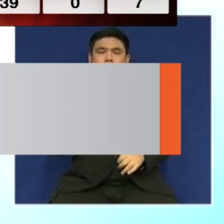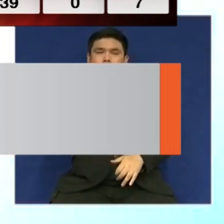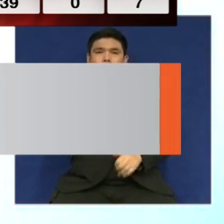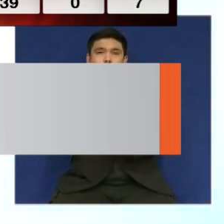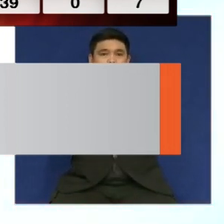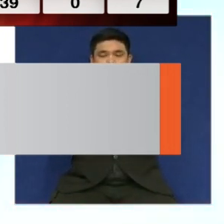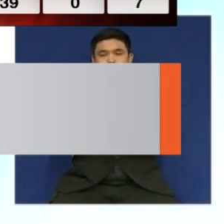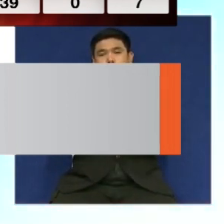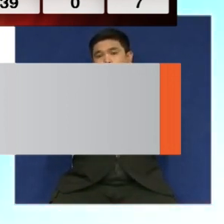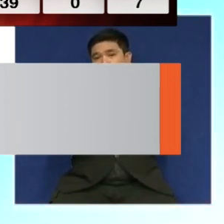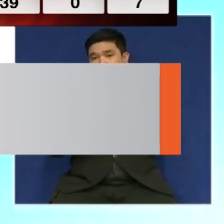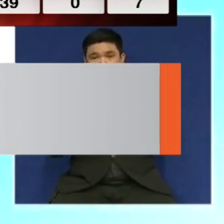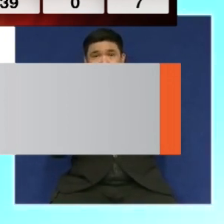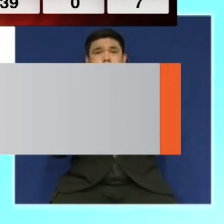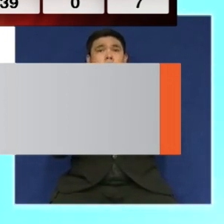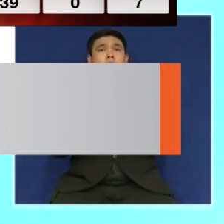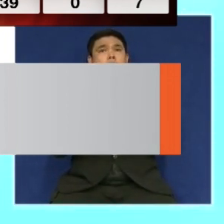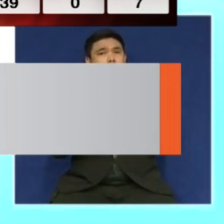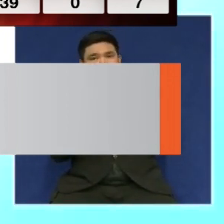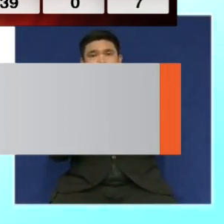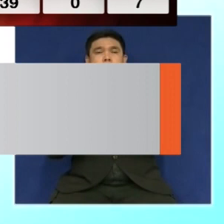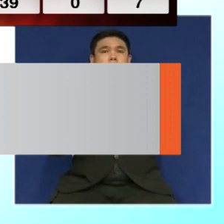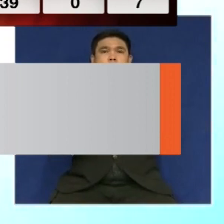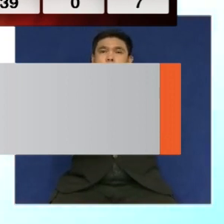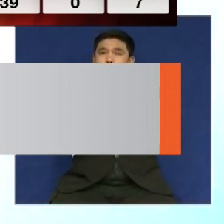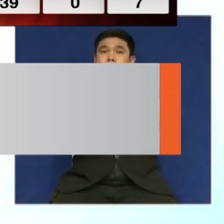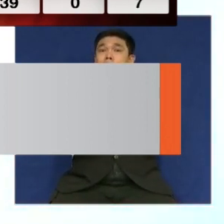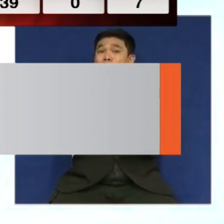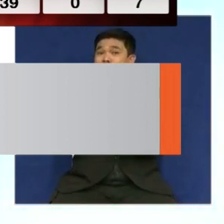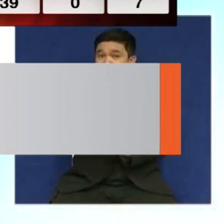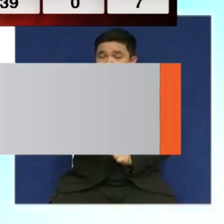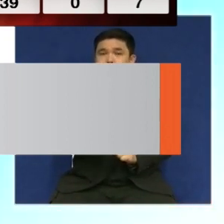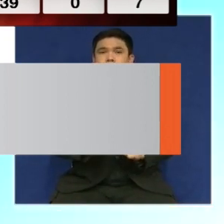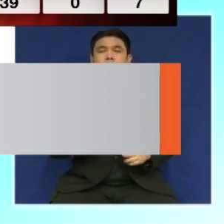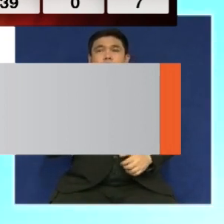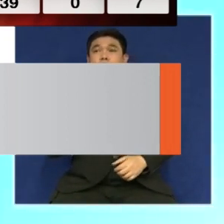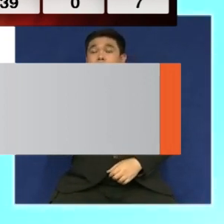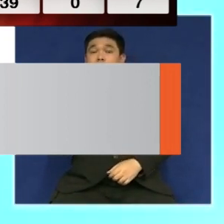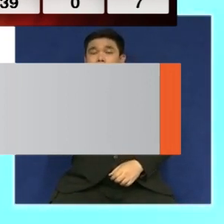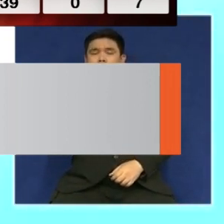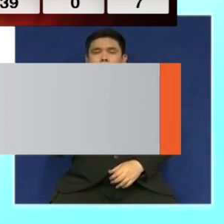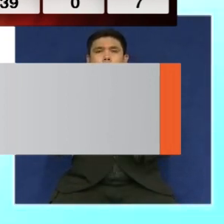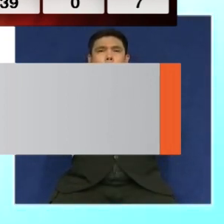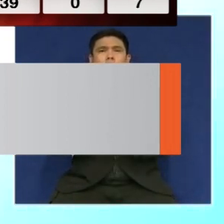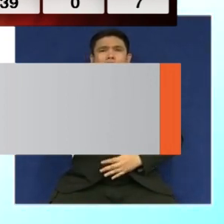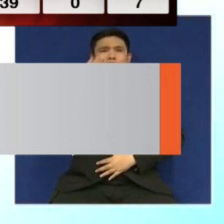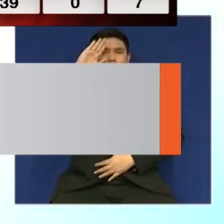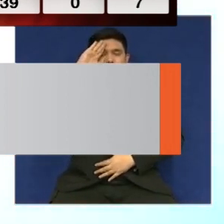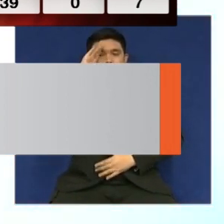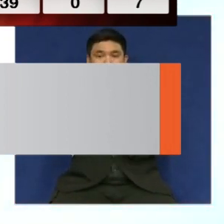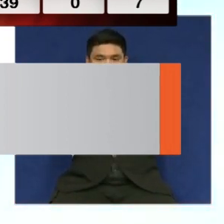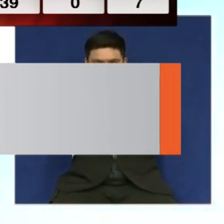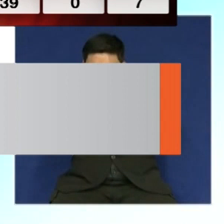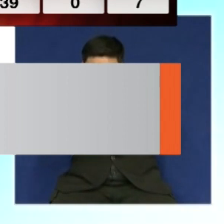ครับได้อย่างมีความรู้และความเข้าใจมากขึ้นในส่วนของคนที่มีอาการป่วยนะครับเราก็จะ